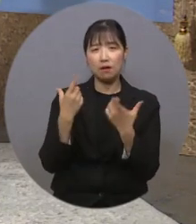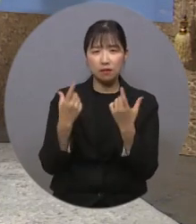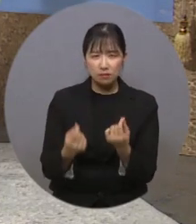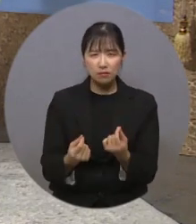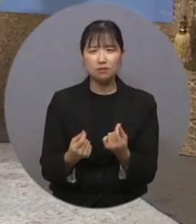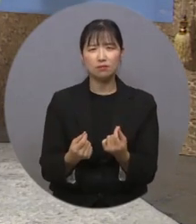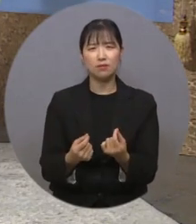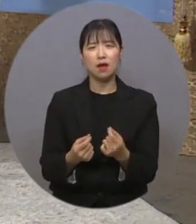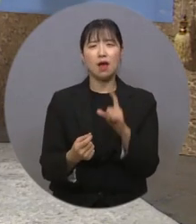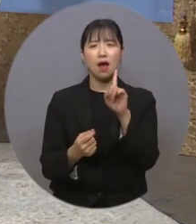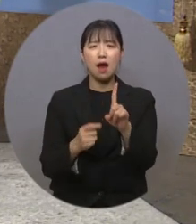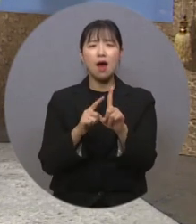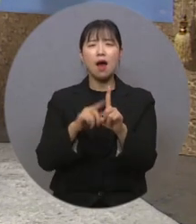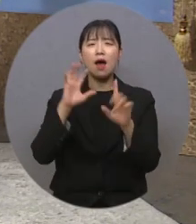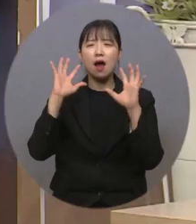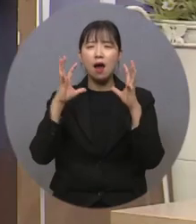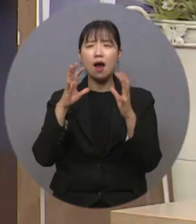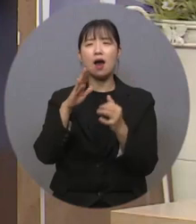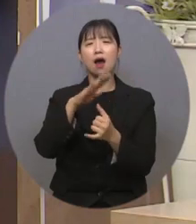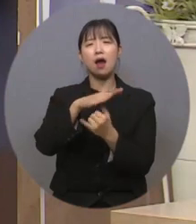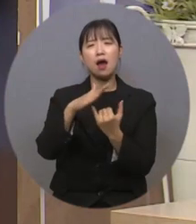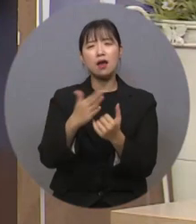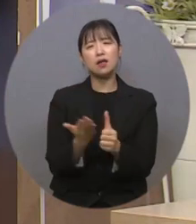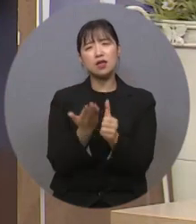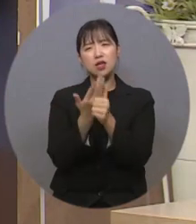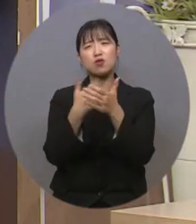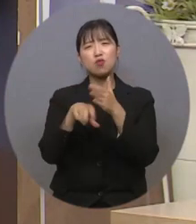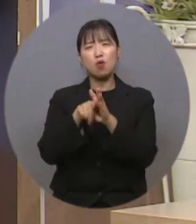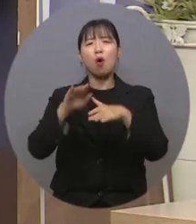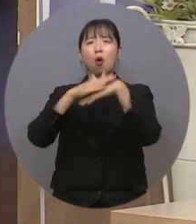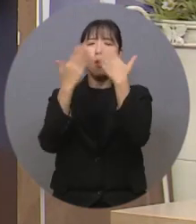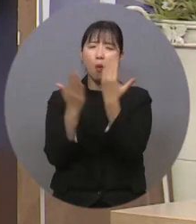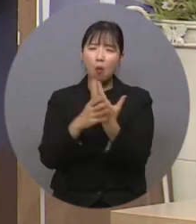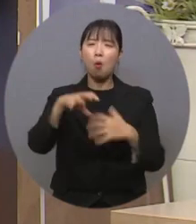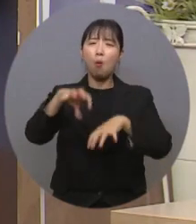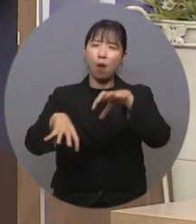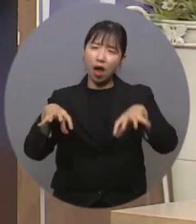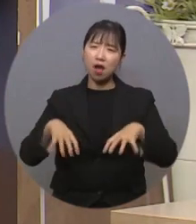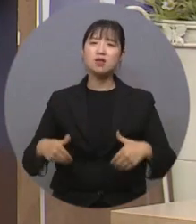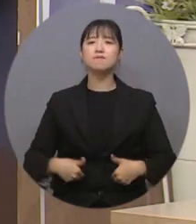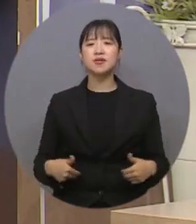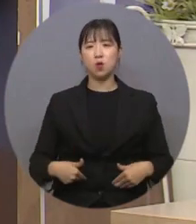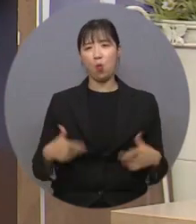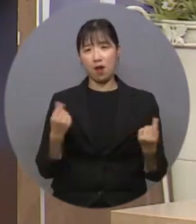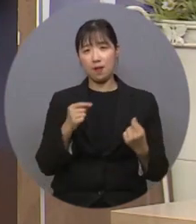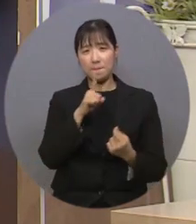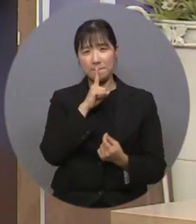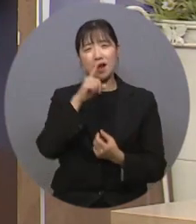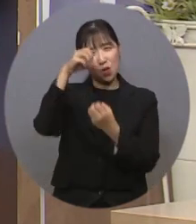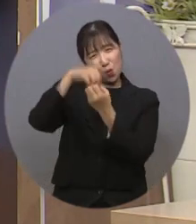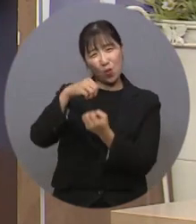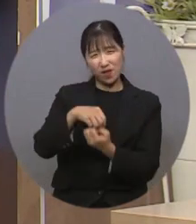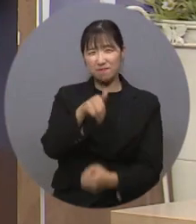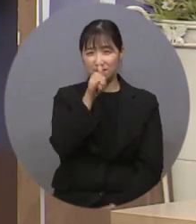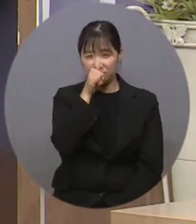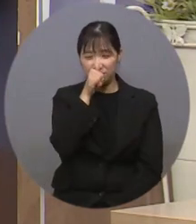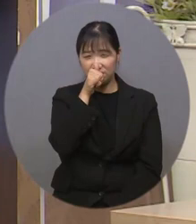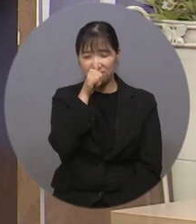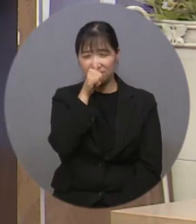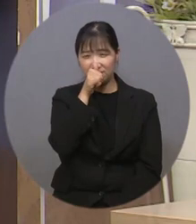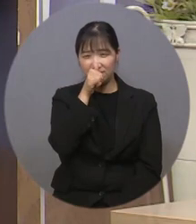사실 이 한 아이를 키우기 위해서는 온 마을이 온 마을 필요하다라는 말처럼 인디언 속담에도 그런 말이 예.